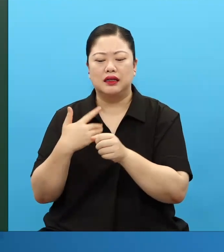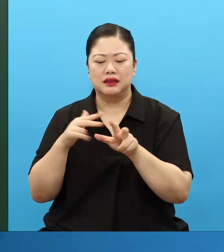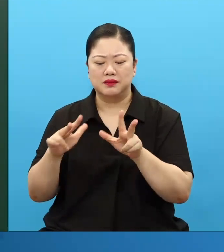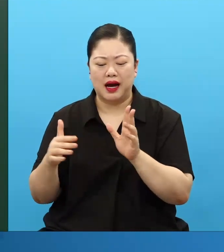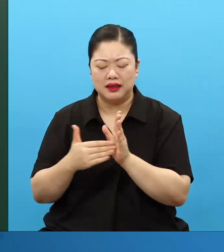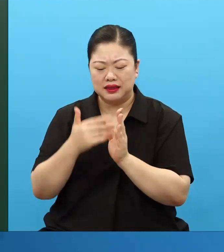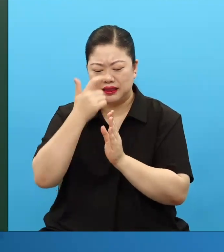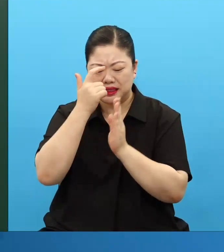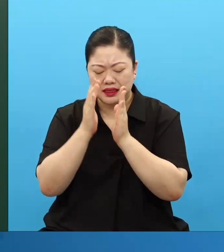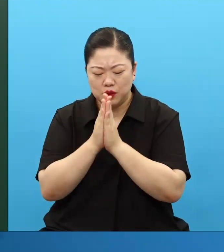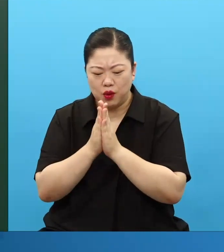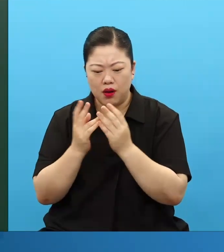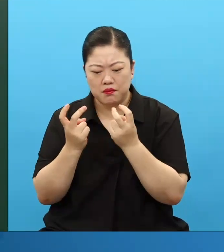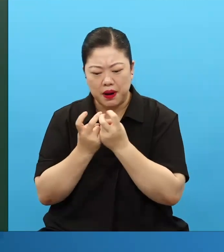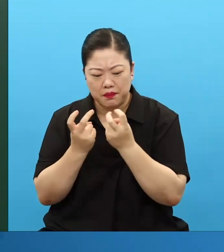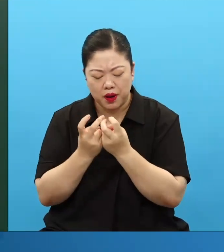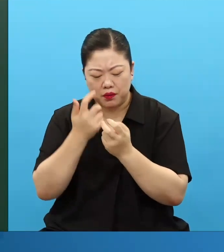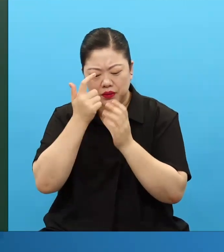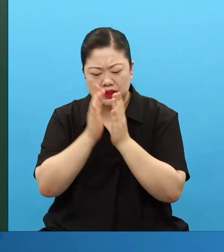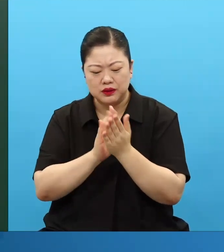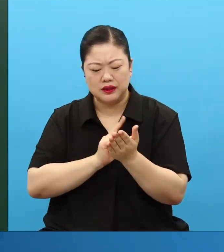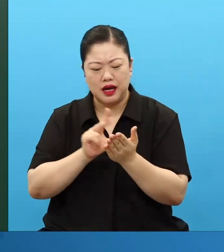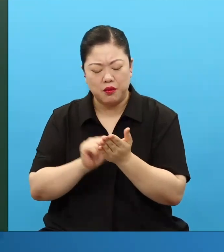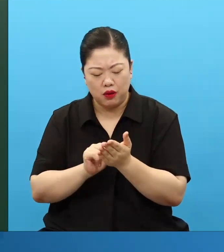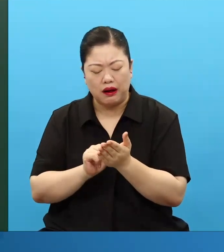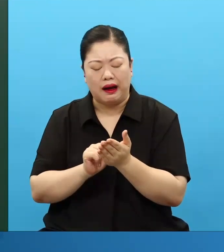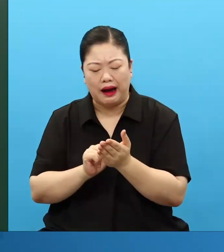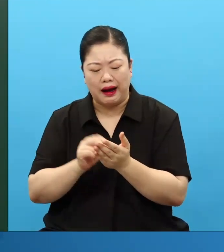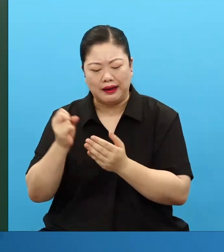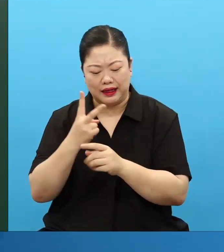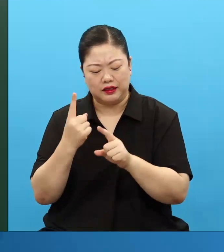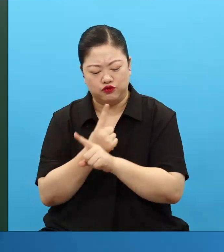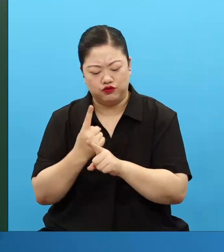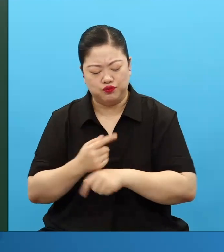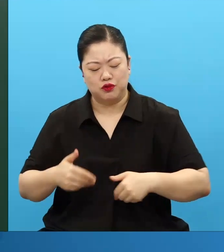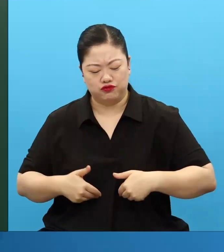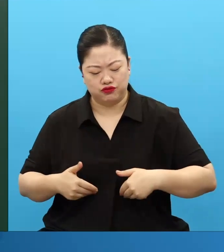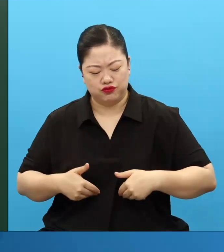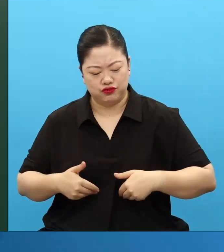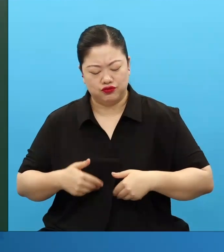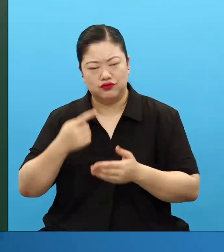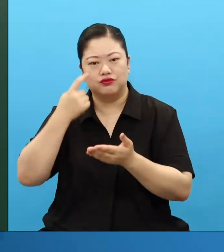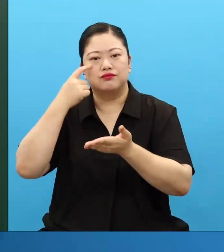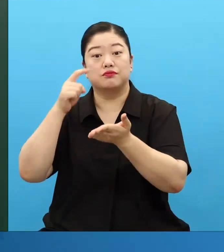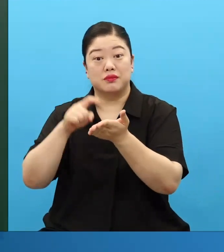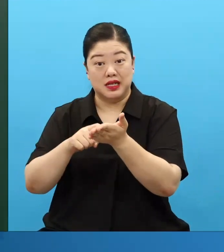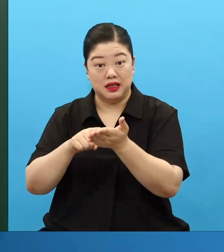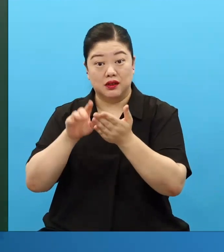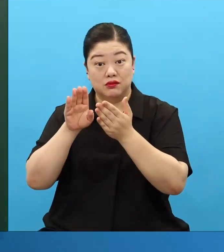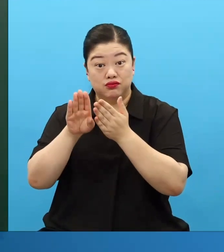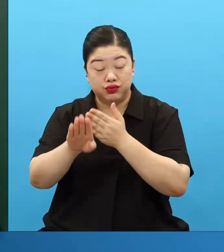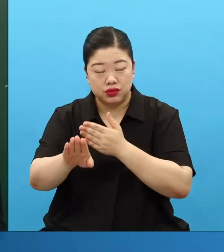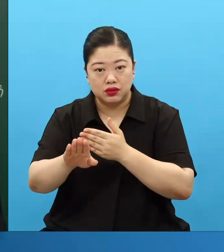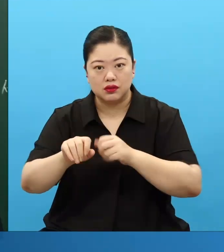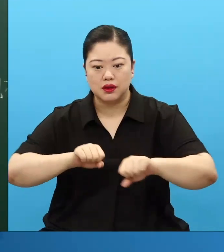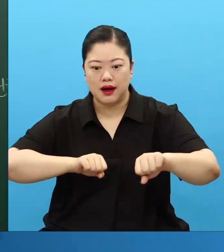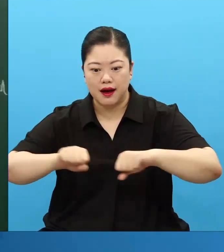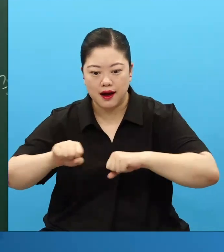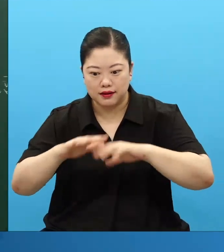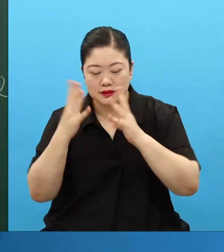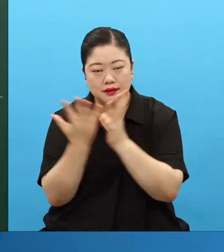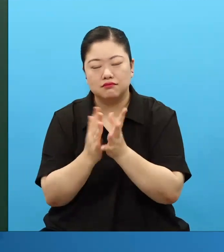만에 다 받았어요. But I gained the answer in just a single day. 그 말 듣고 하나님 나는 여기서 성경에 있는 대로 합니다. Hearing that, I said, God, I'm